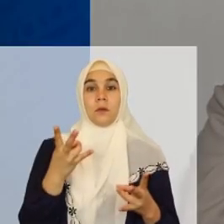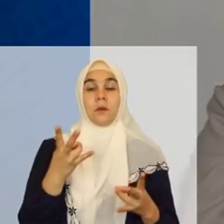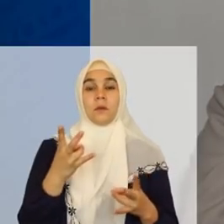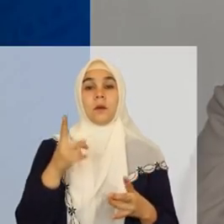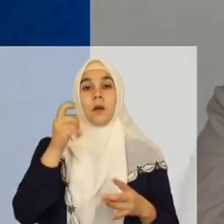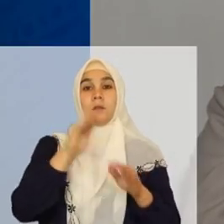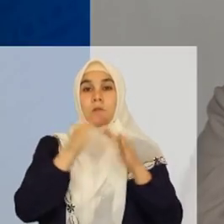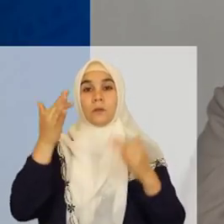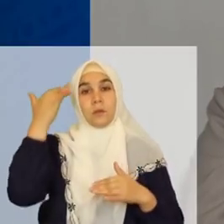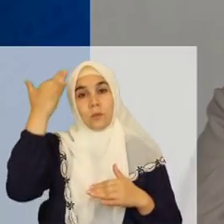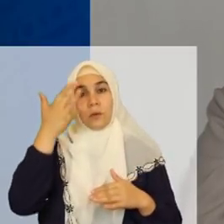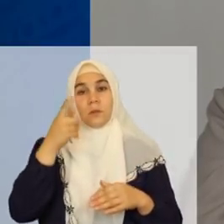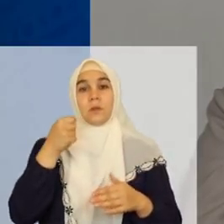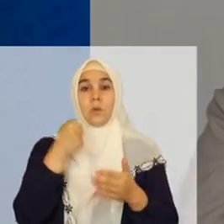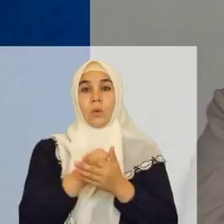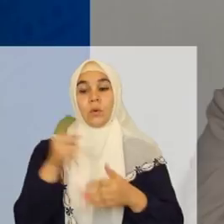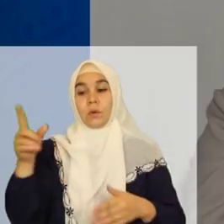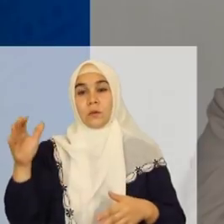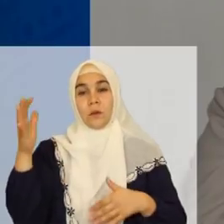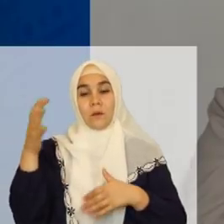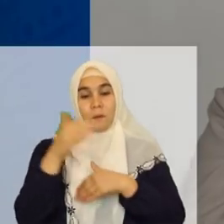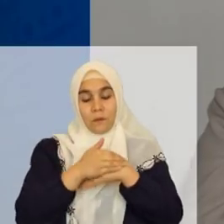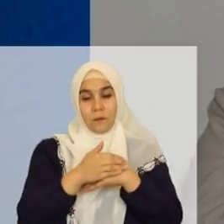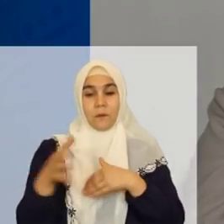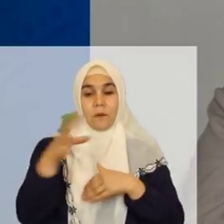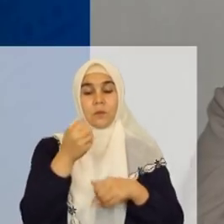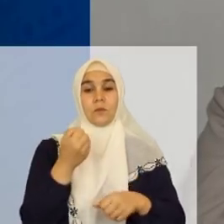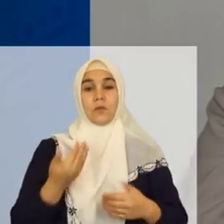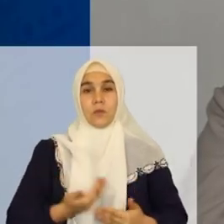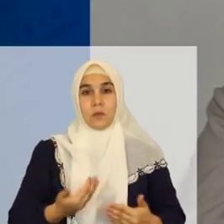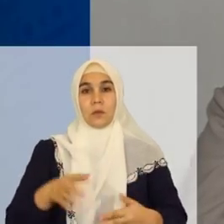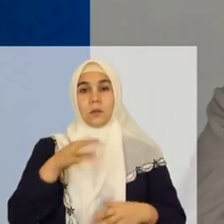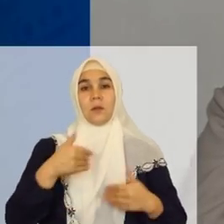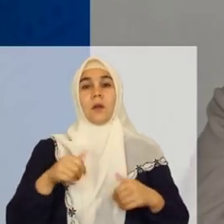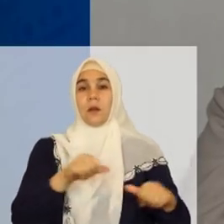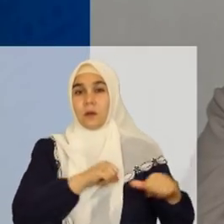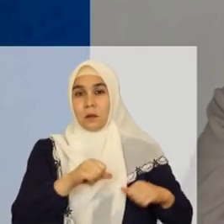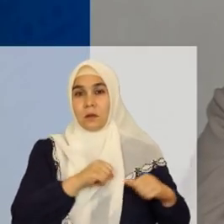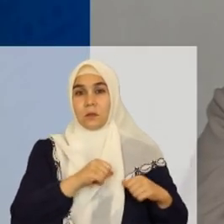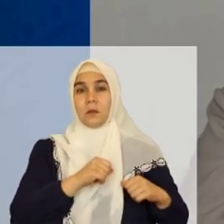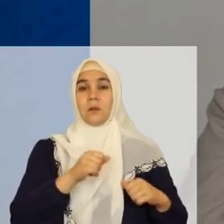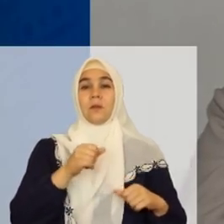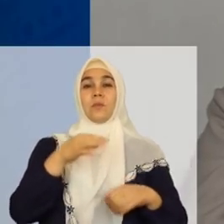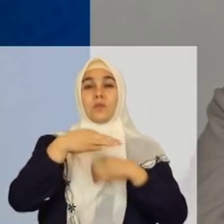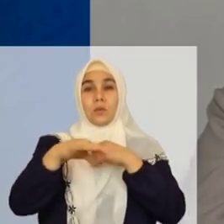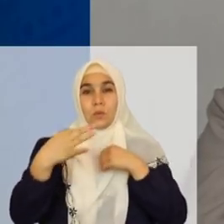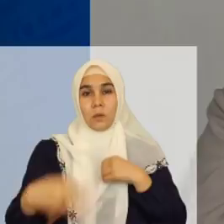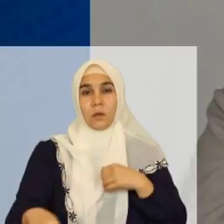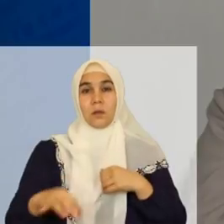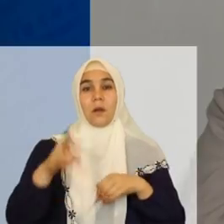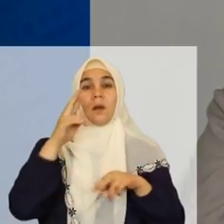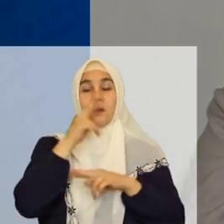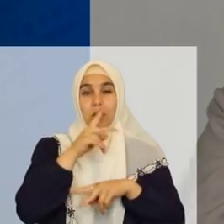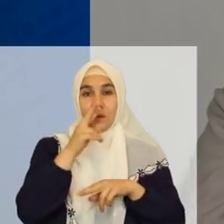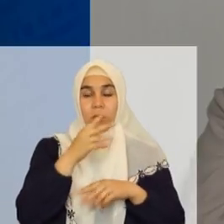Shu hajni niyat qilguncha bo'lgan kechirgan umrlaridagi gunohlari, zulmlari,